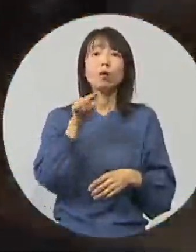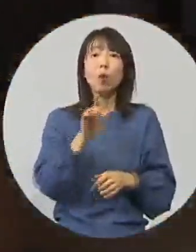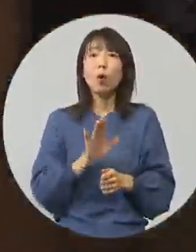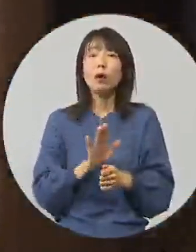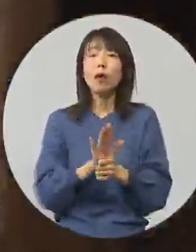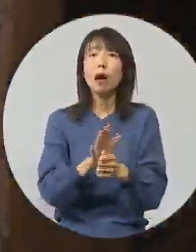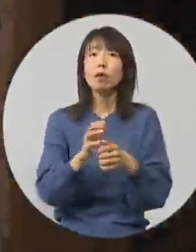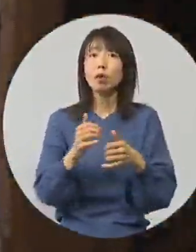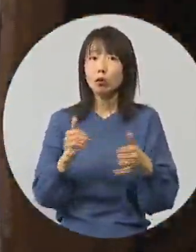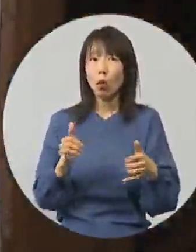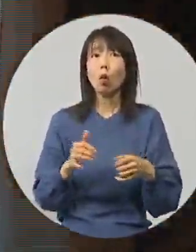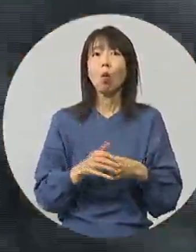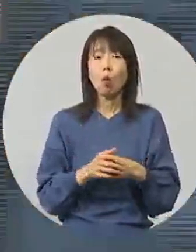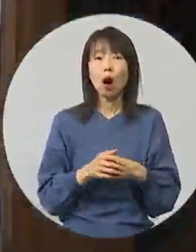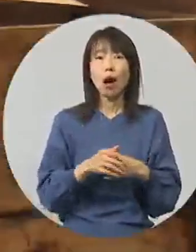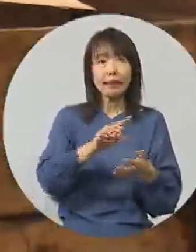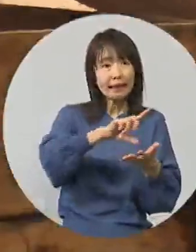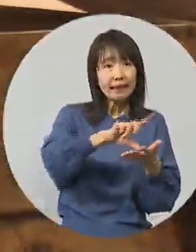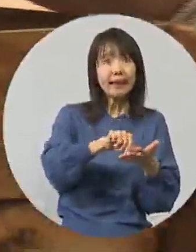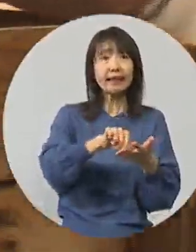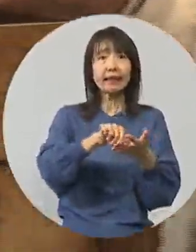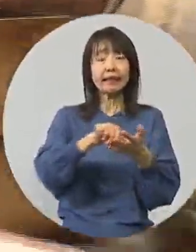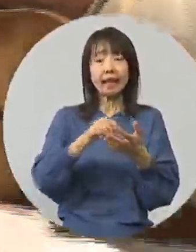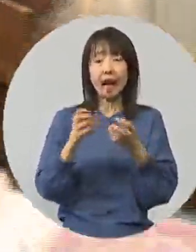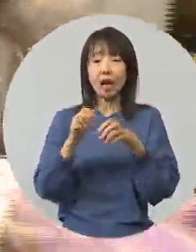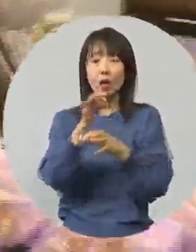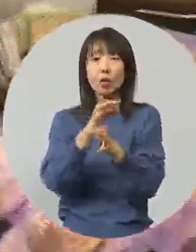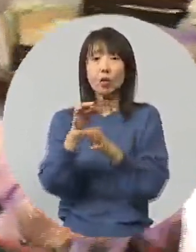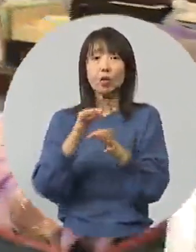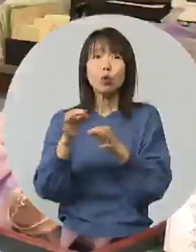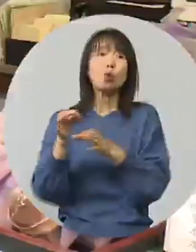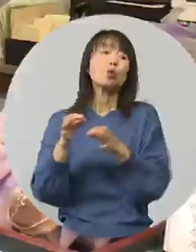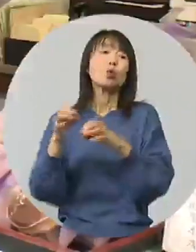ているのが地域や商店街の方々なんです。